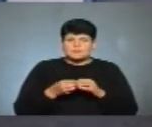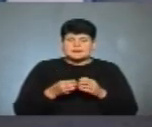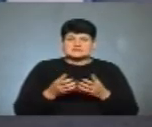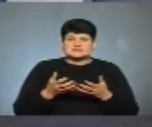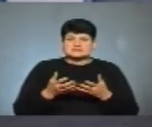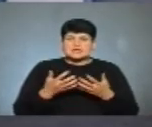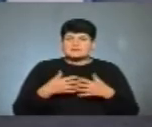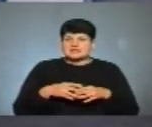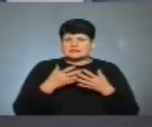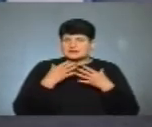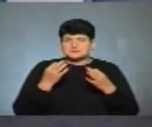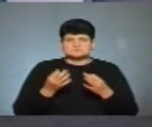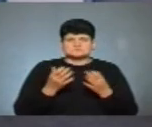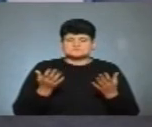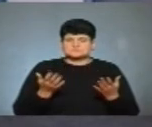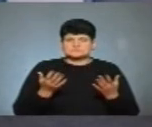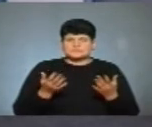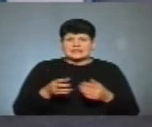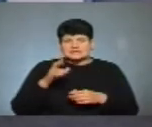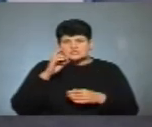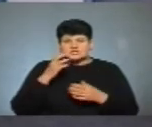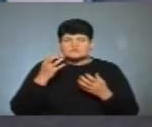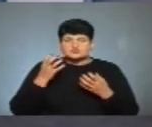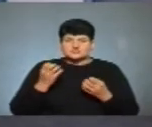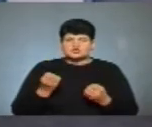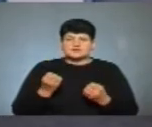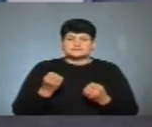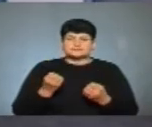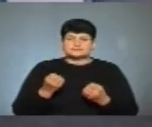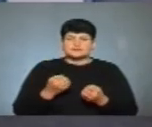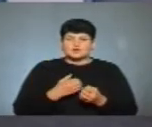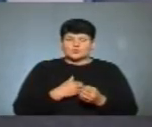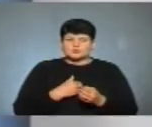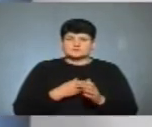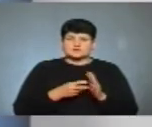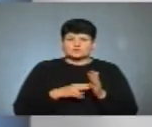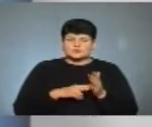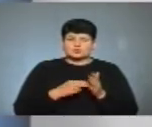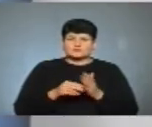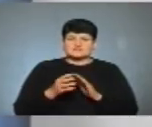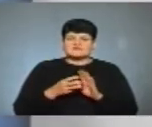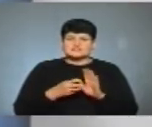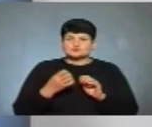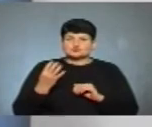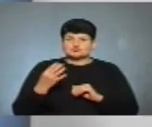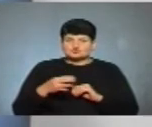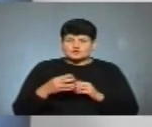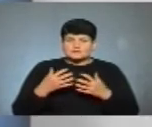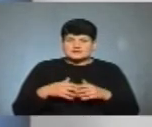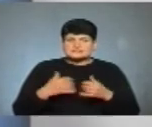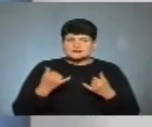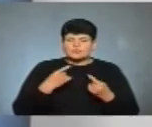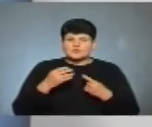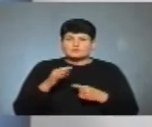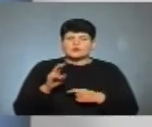апаратами немає жодних. І держава ще, хоча планувала закупити 840 апаратів, зараз говорить вже про 200